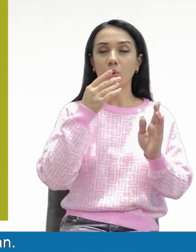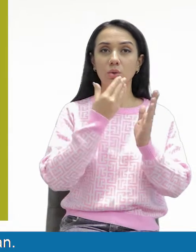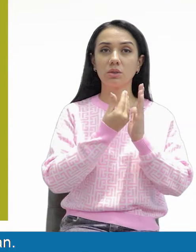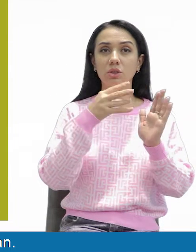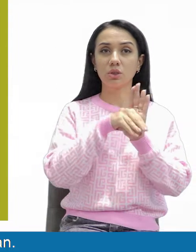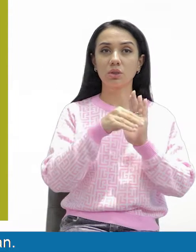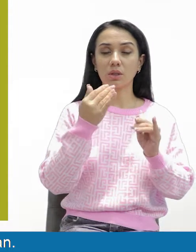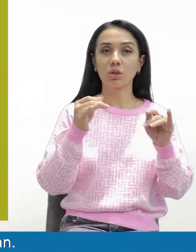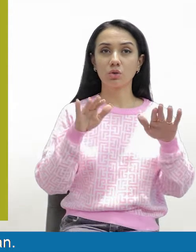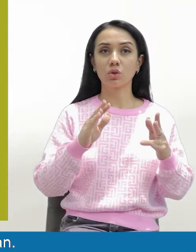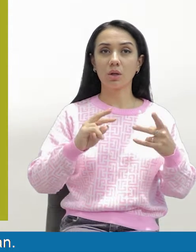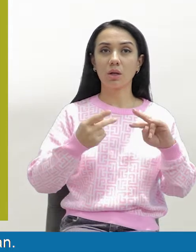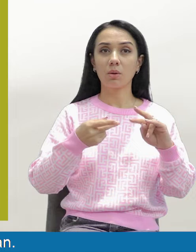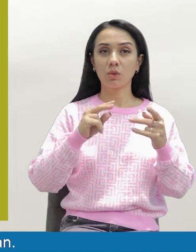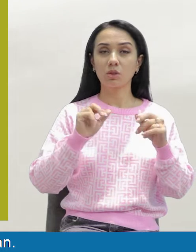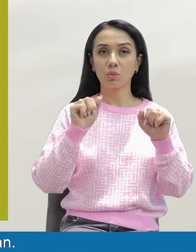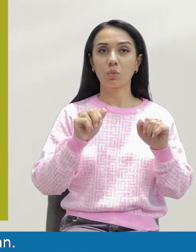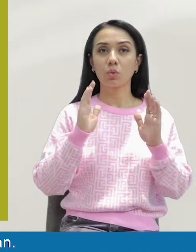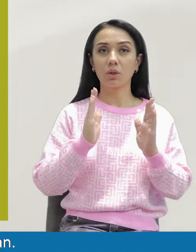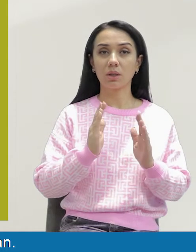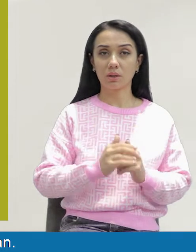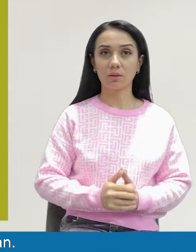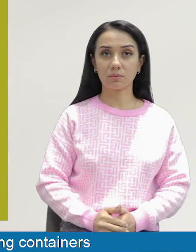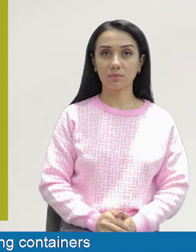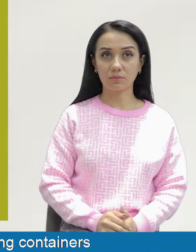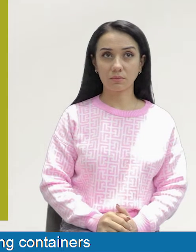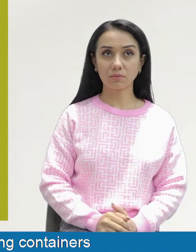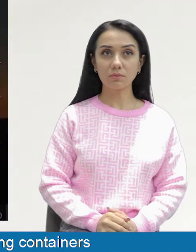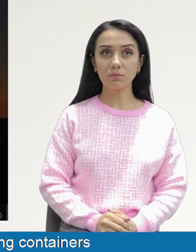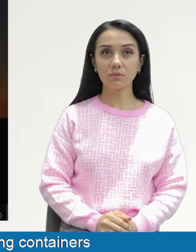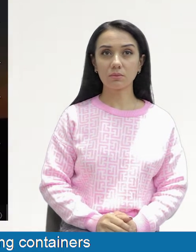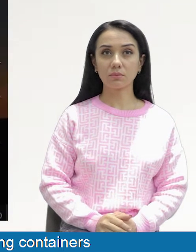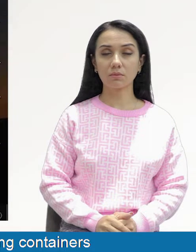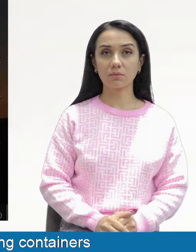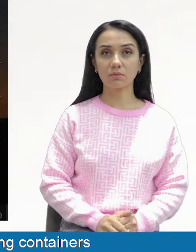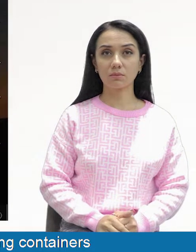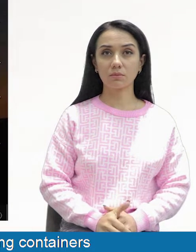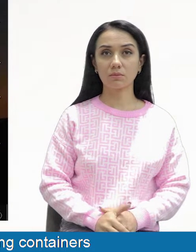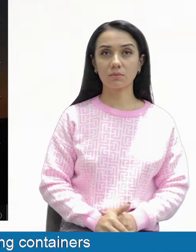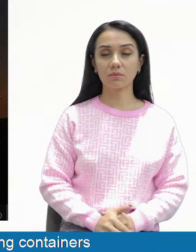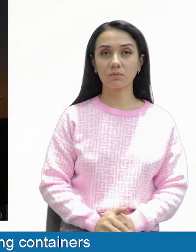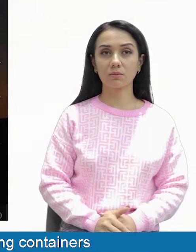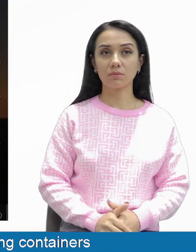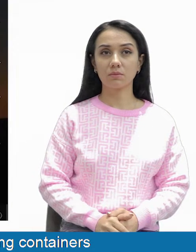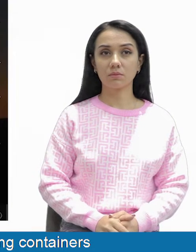ichida joyini almashtirishimiz mumkin ekan. Demak, biz ko'ramiz mana.